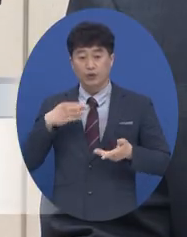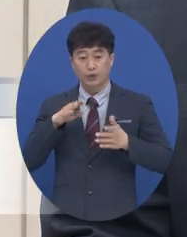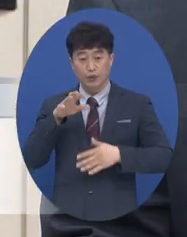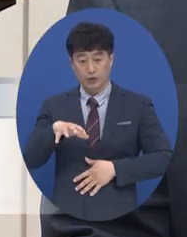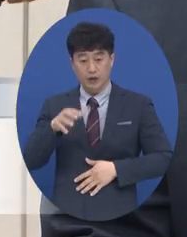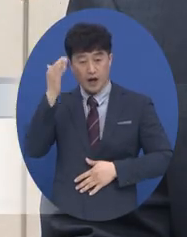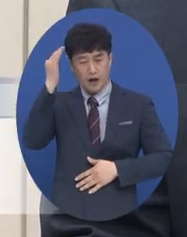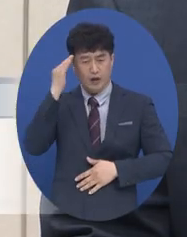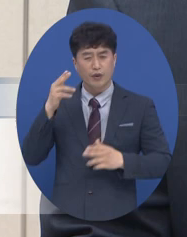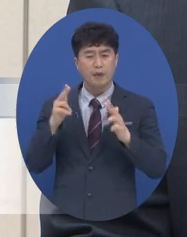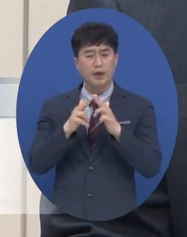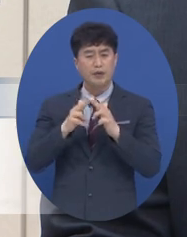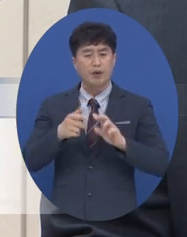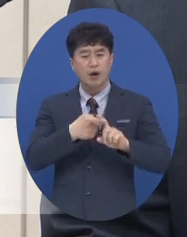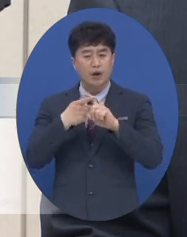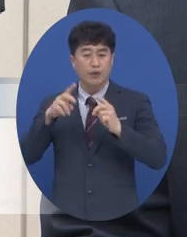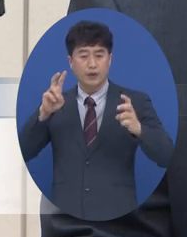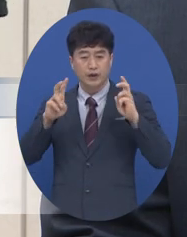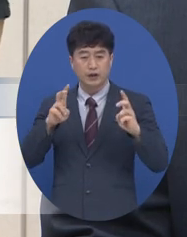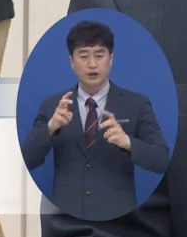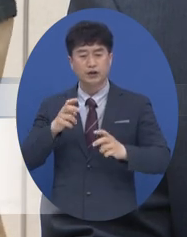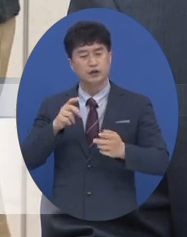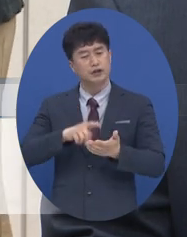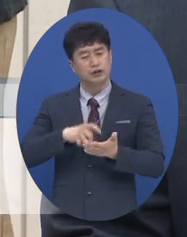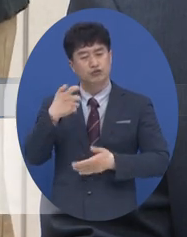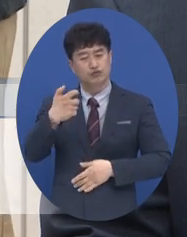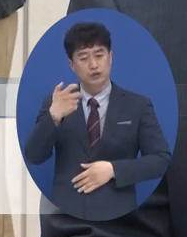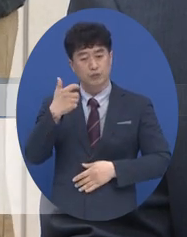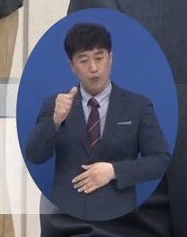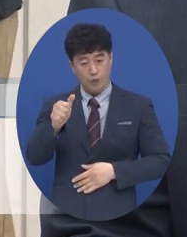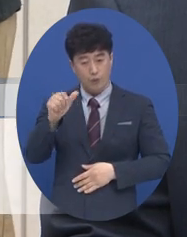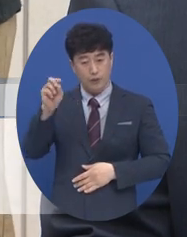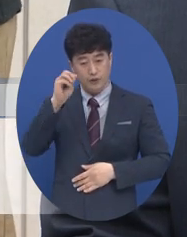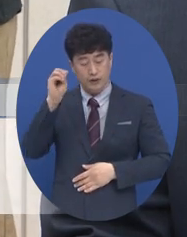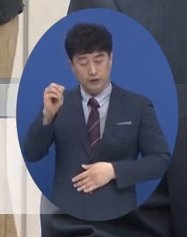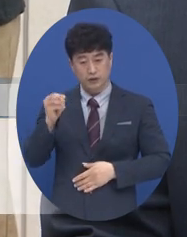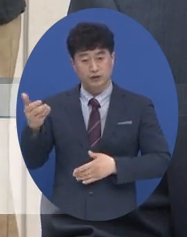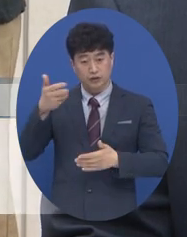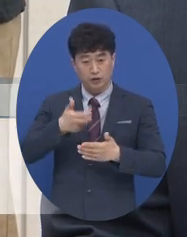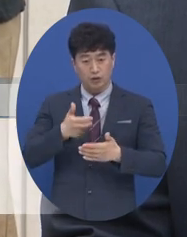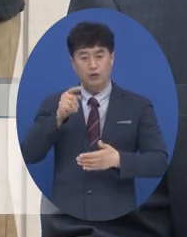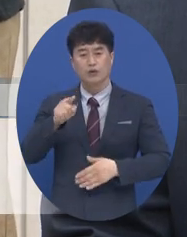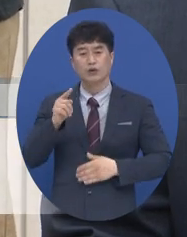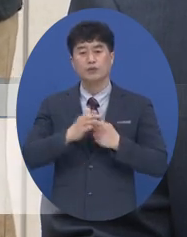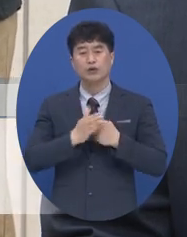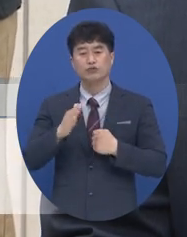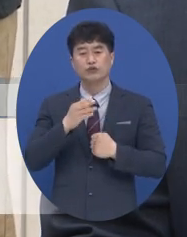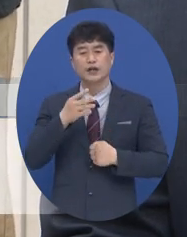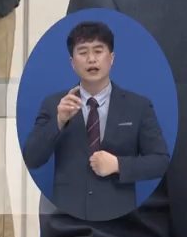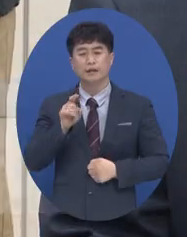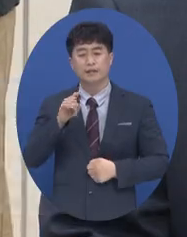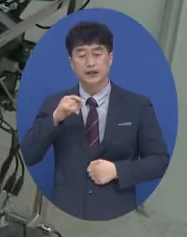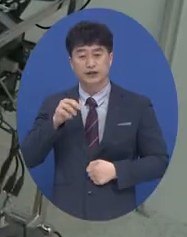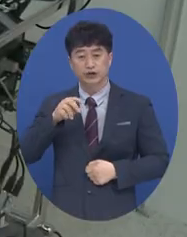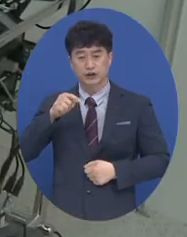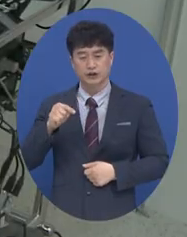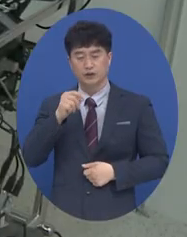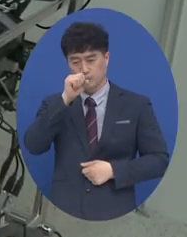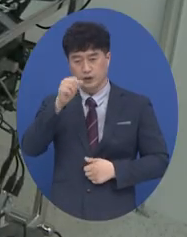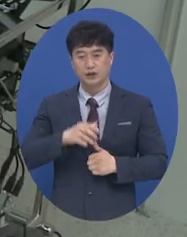approximately 65% of the semiconductor-related businesses in Korea, and we are very excited to be part of this